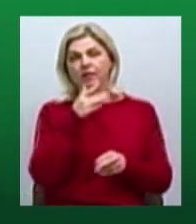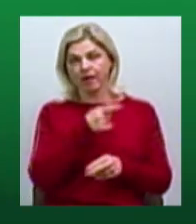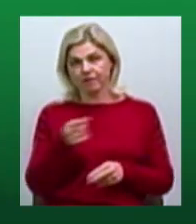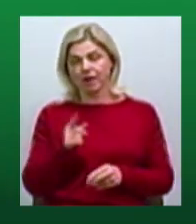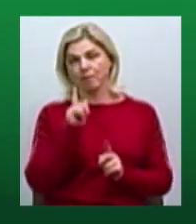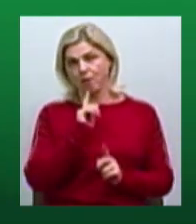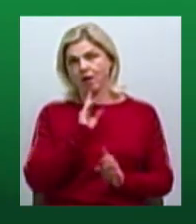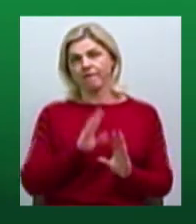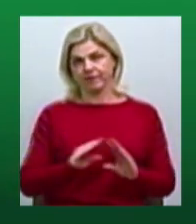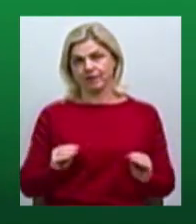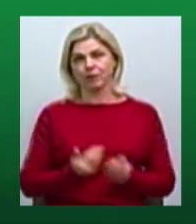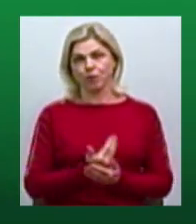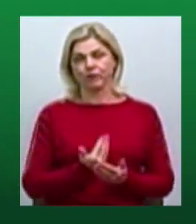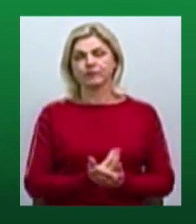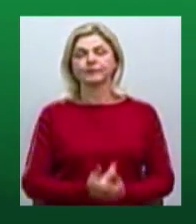все.